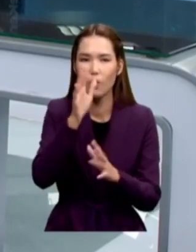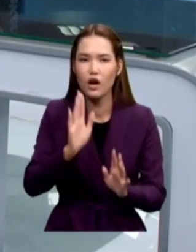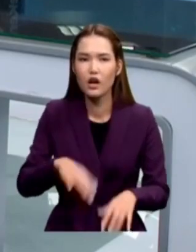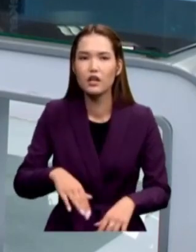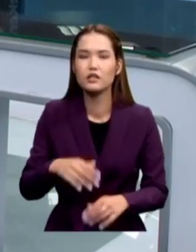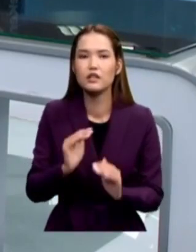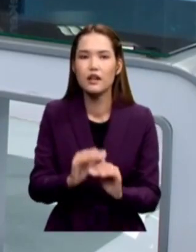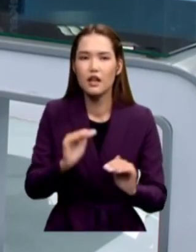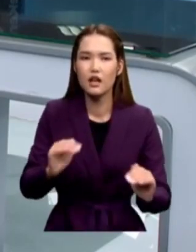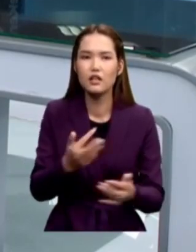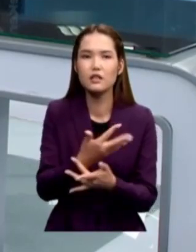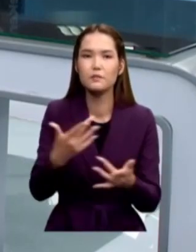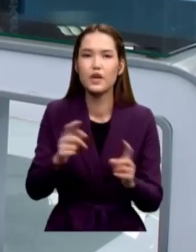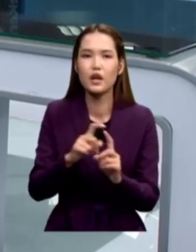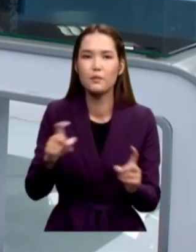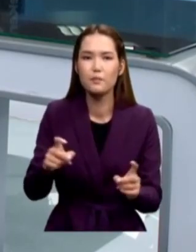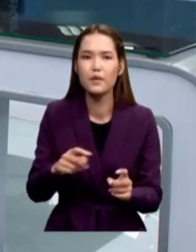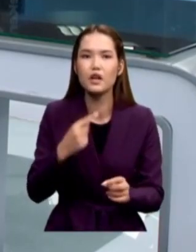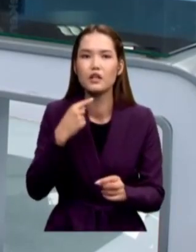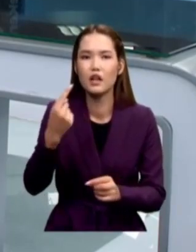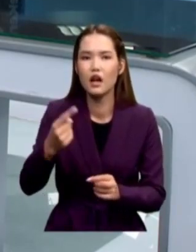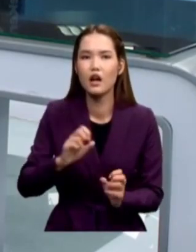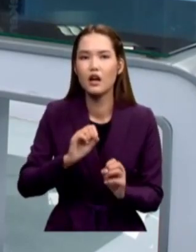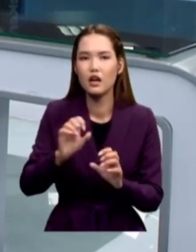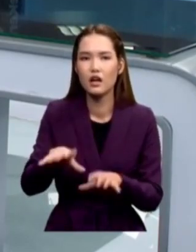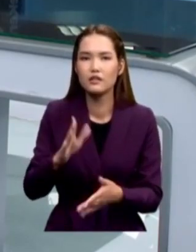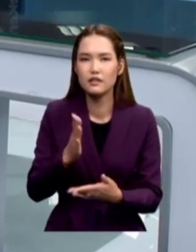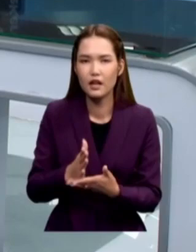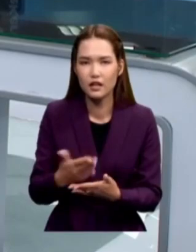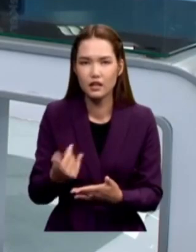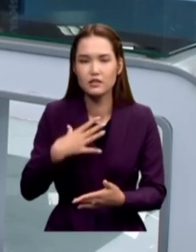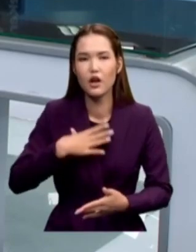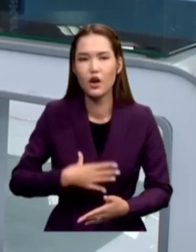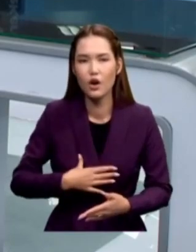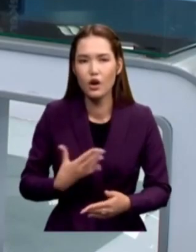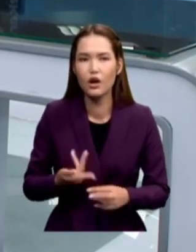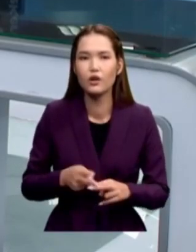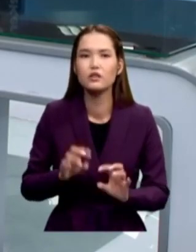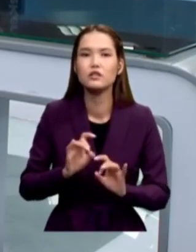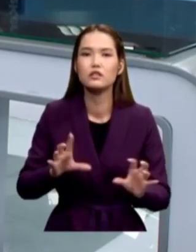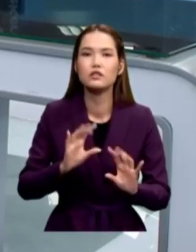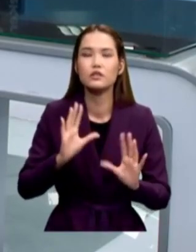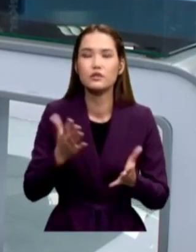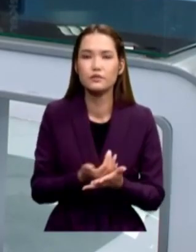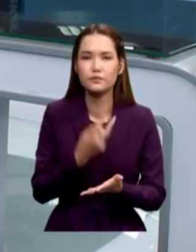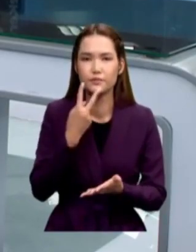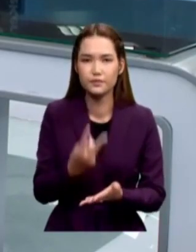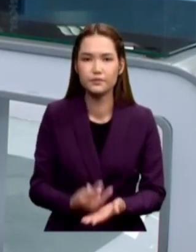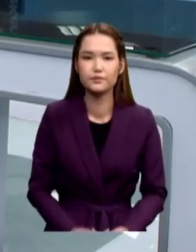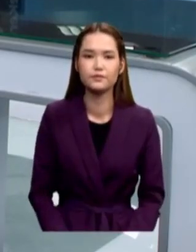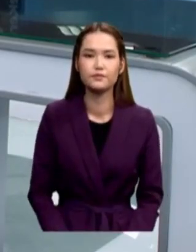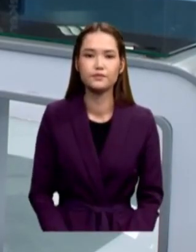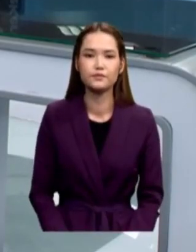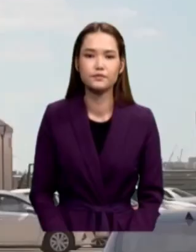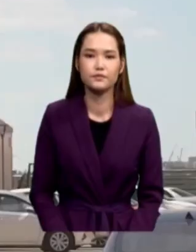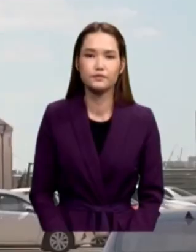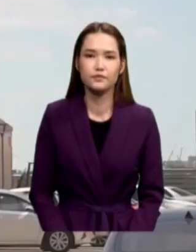қаланың бірнеше мектебіне тардай шашырап кетті. Өңірдегі тілшіміз Гүлнұр Мұратқызы тарқатсын.